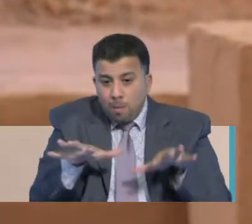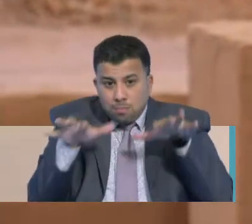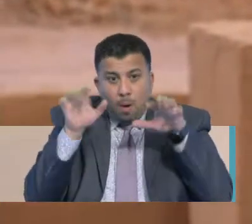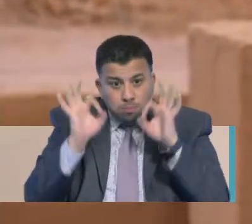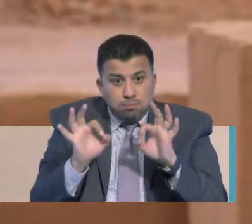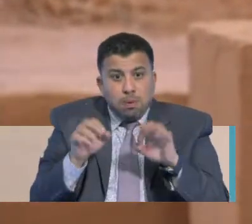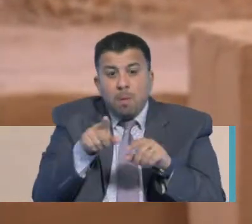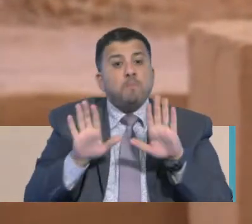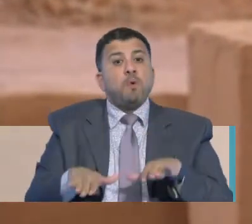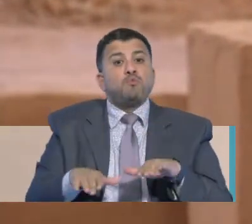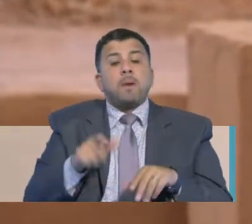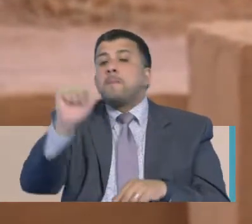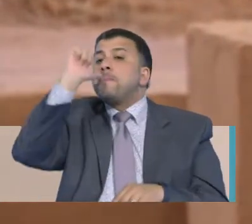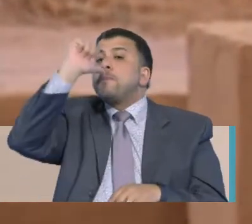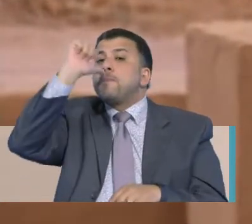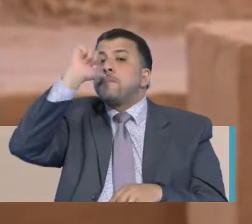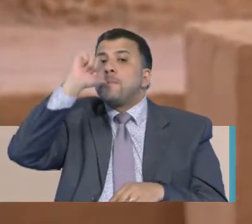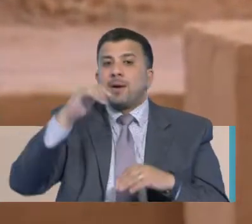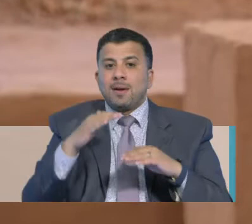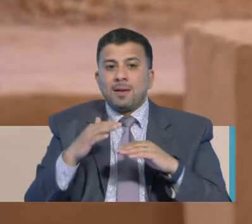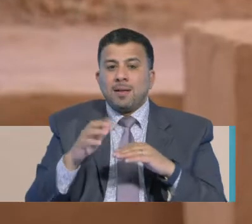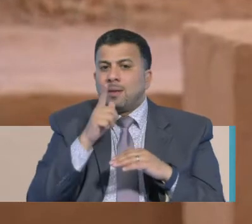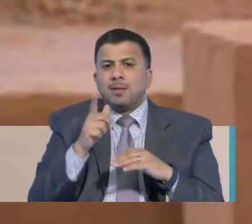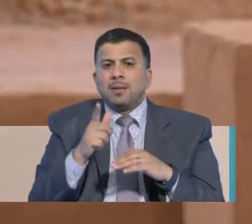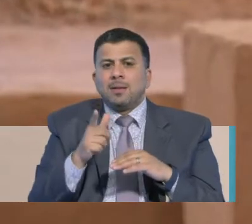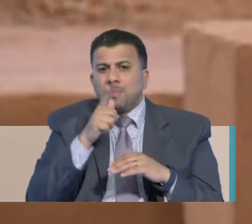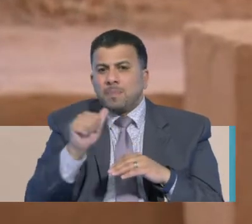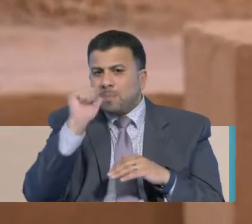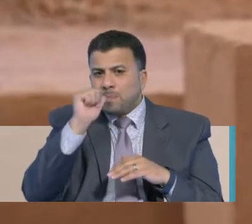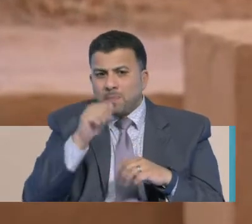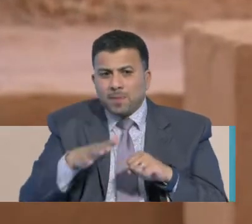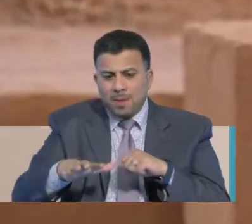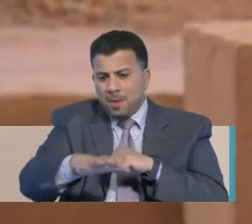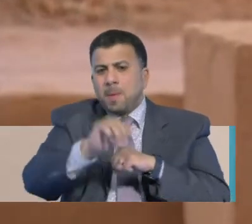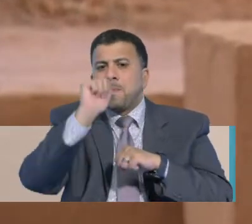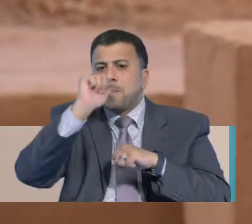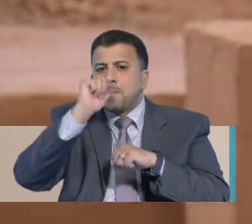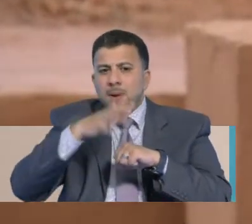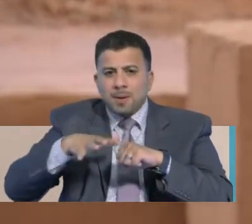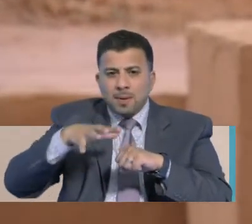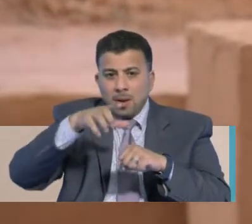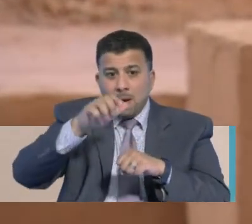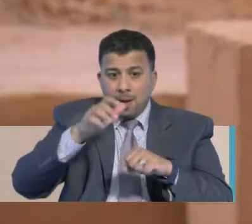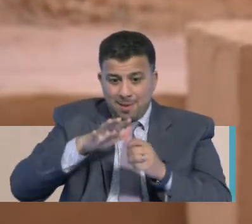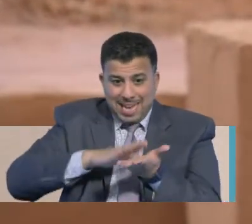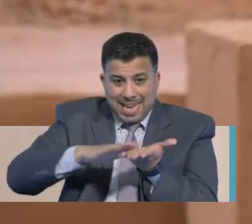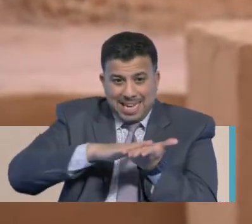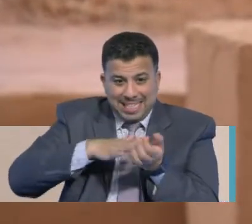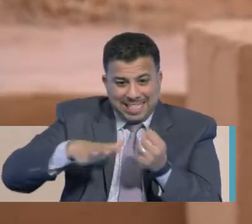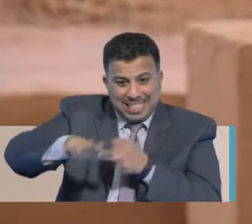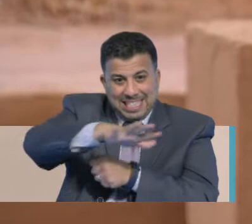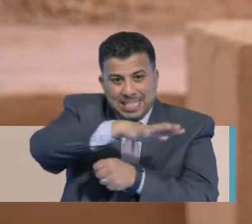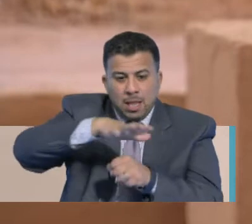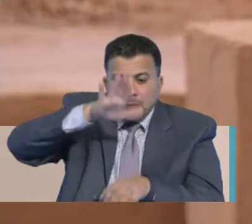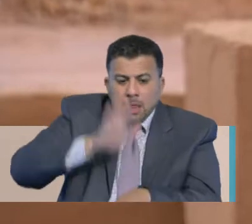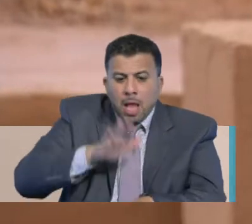هكذا، ليس الماء جاهز، لا لا، هي الجزيرة كانت هكذا غاطسة وتلف ما